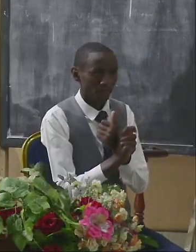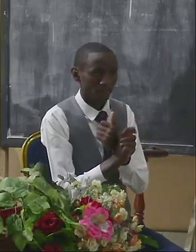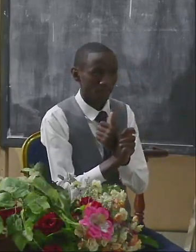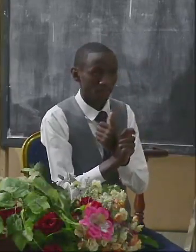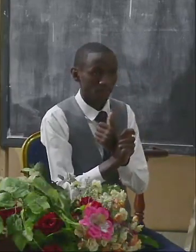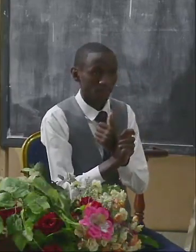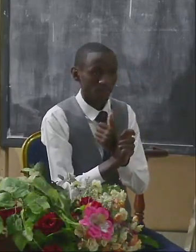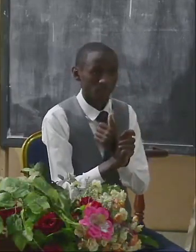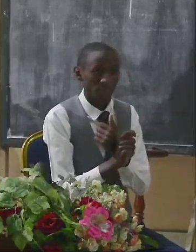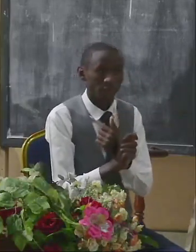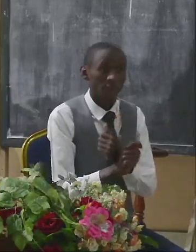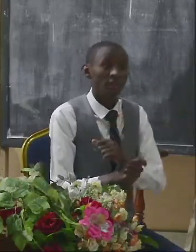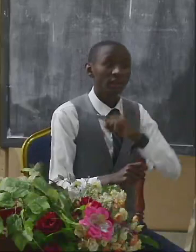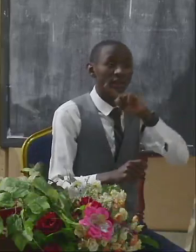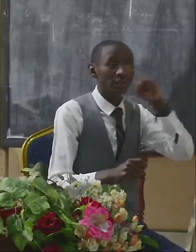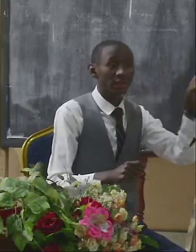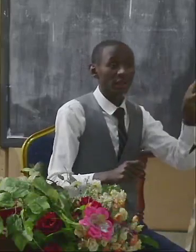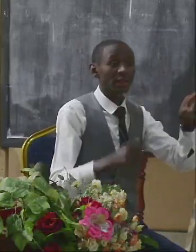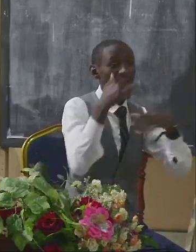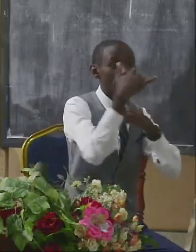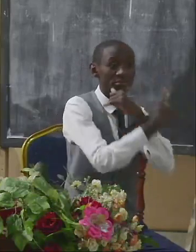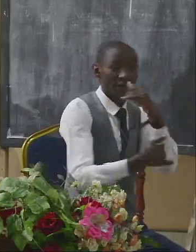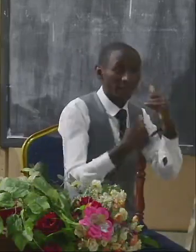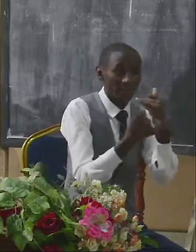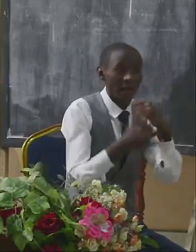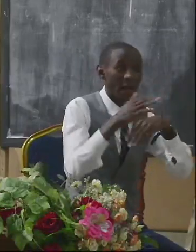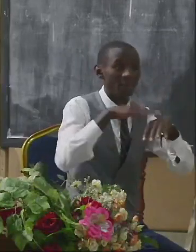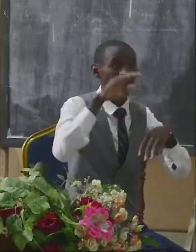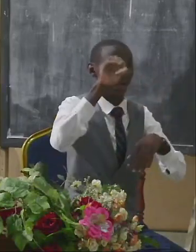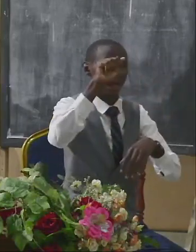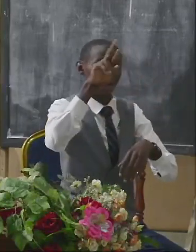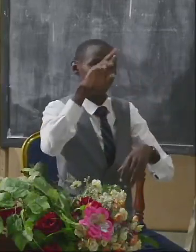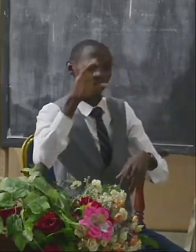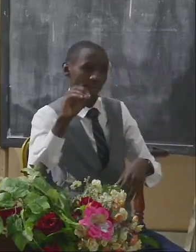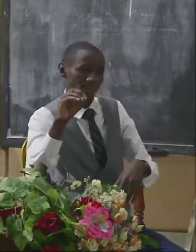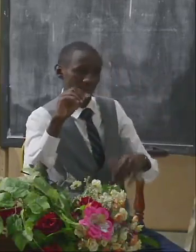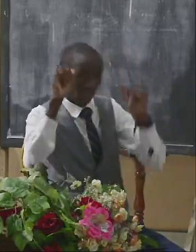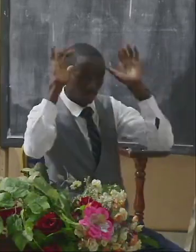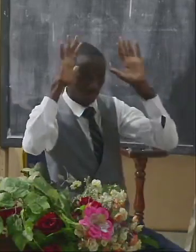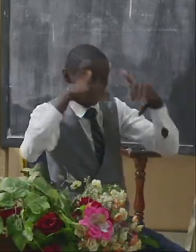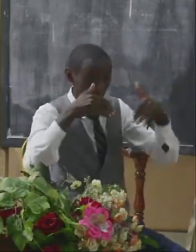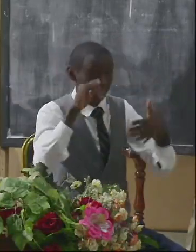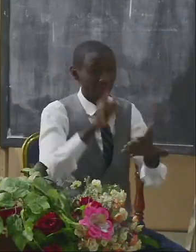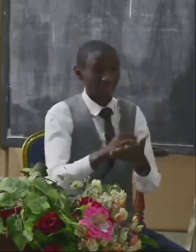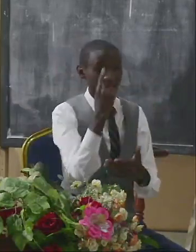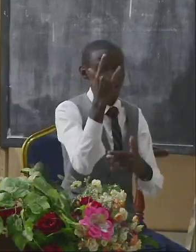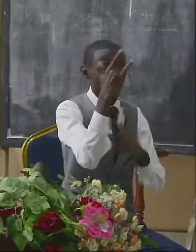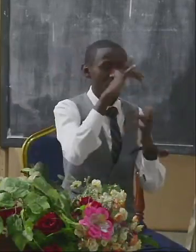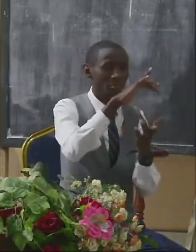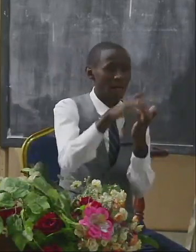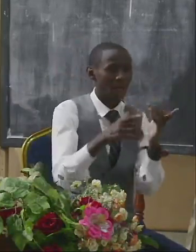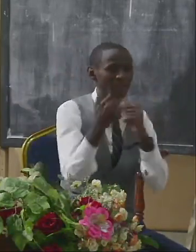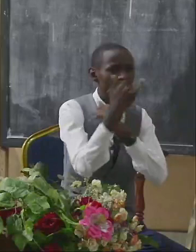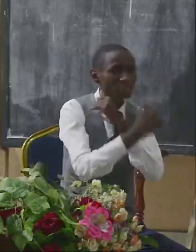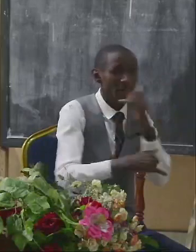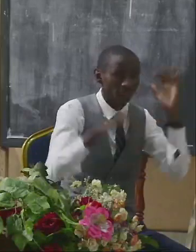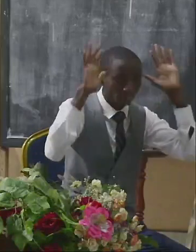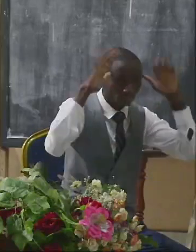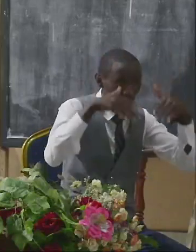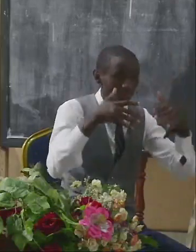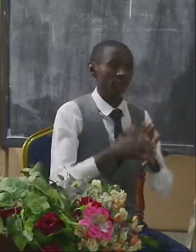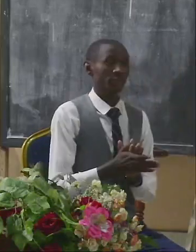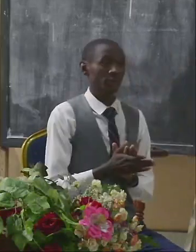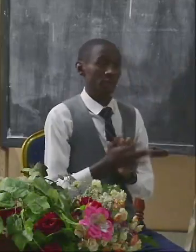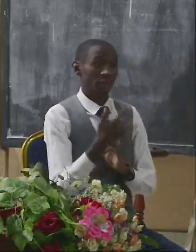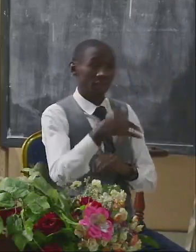Les Émirats Arabes Unis. Inchi ambayo inaitwa Emirats Arabes Unis. C'est un de pays arabes. Ni moja ya inchi za Kiarabu.